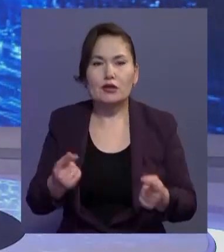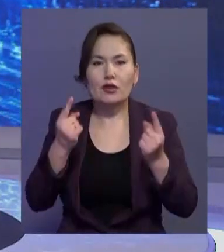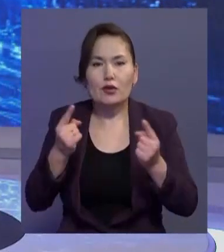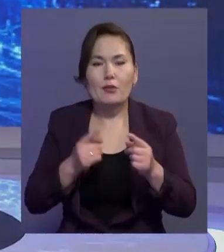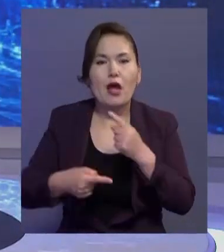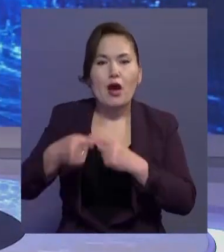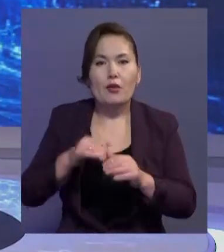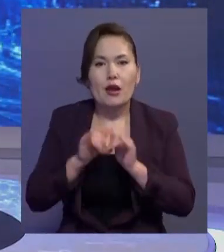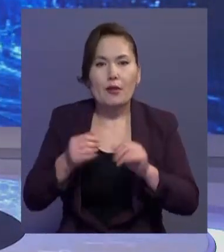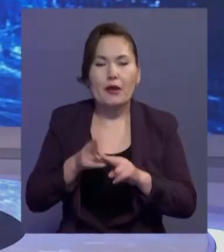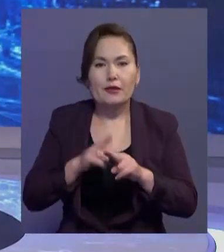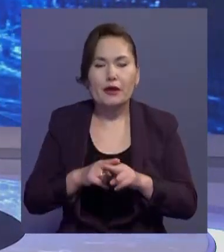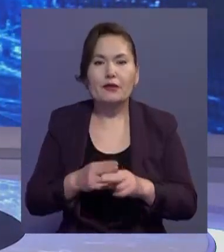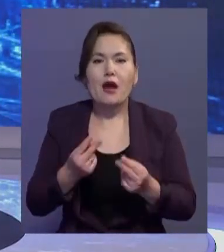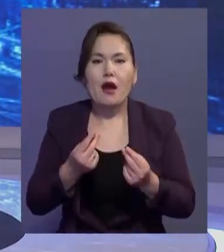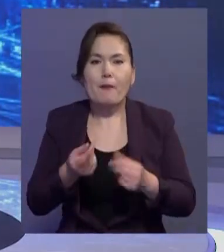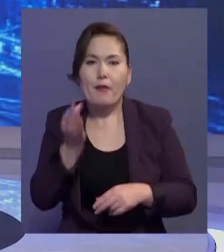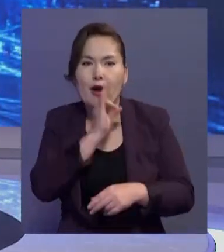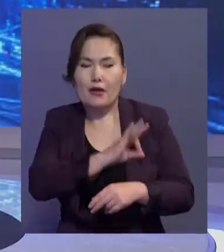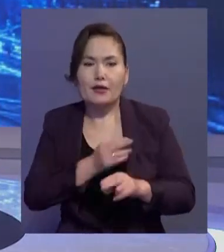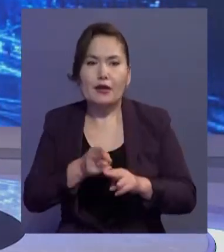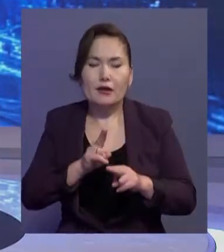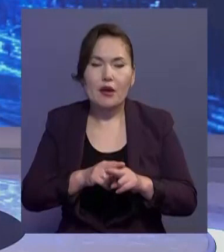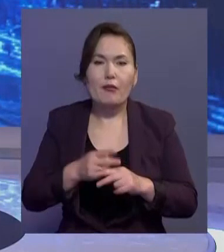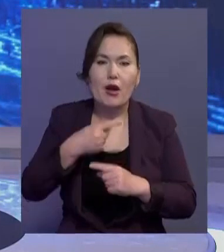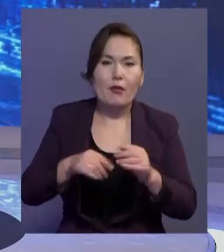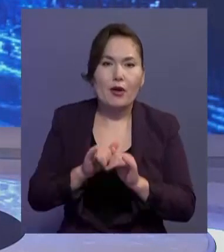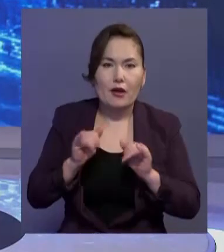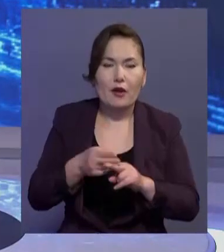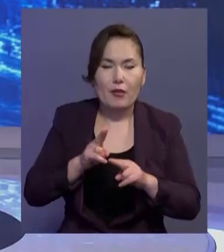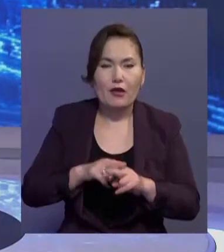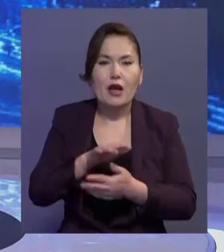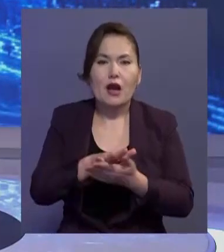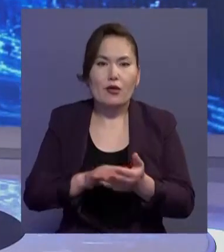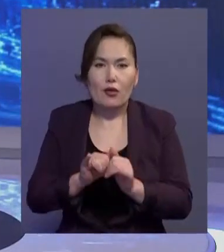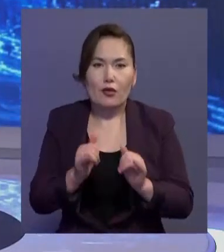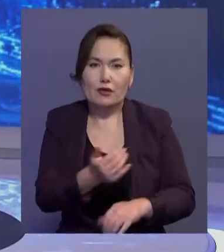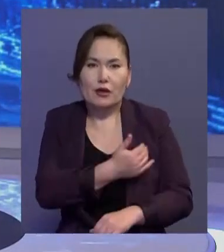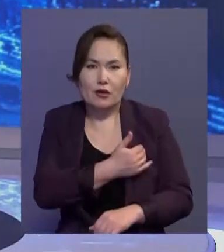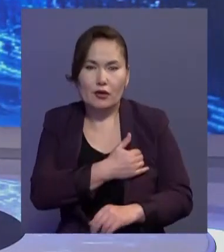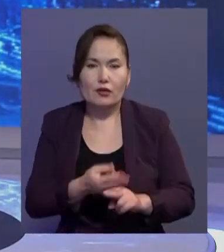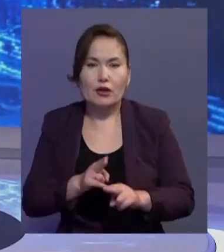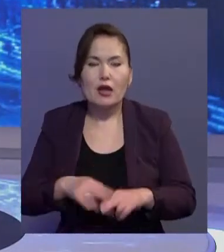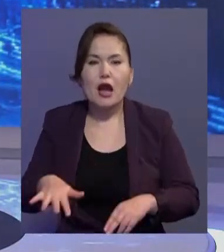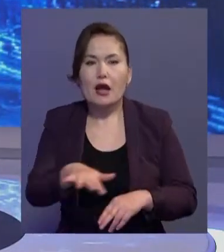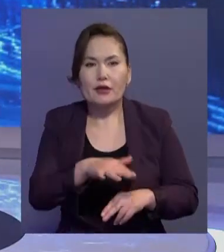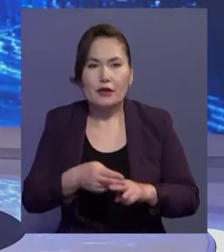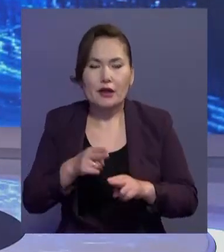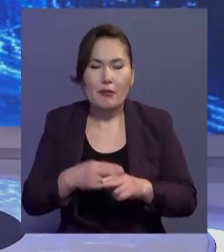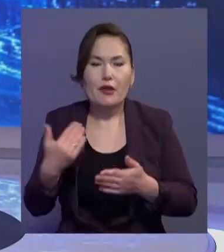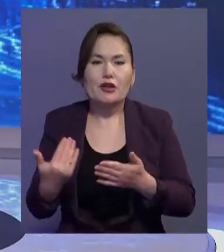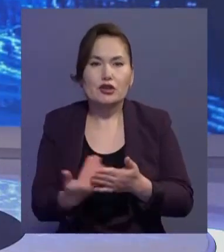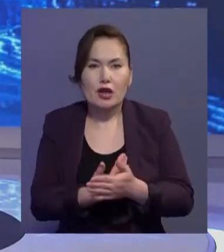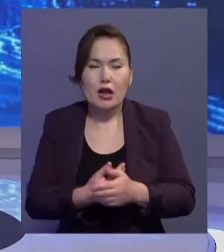дөңгелетіп отырған кәсіпкер енді пайдасы көп құстың басын көбейтіп, кәсібін одан әрі кеңейте түспек. Өңірдегі жаңалық бұл